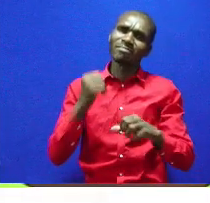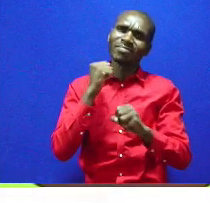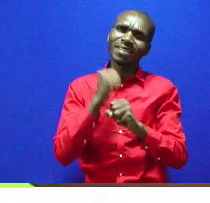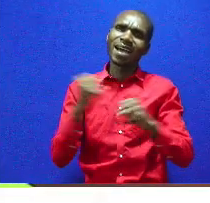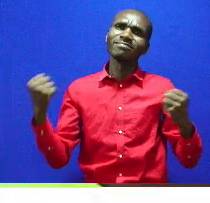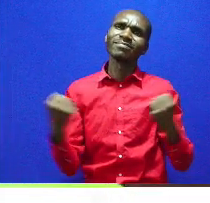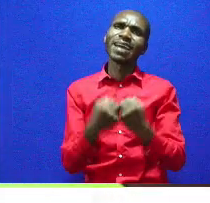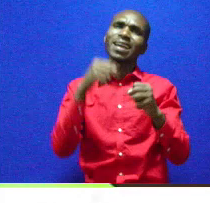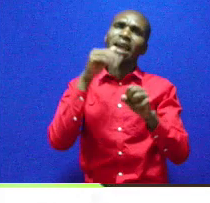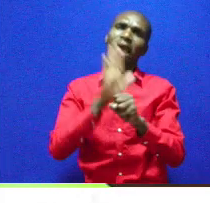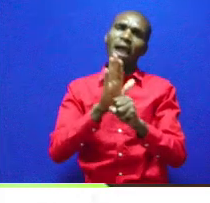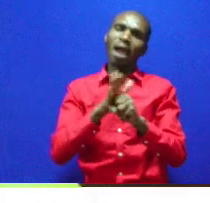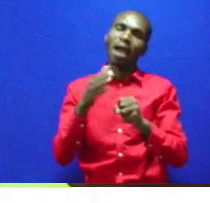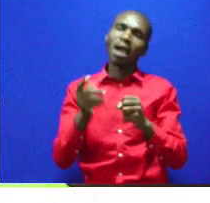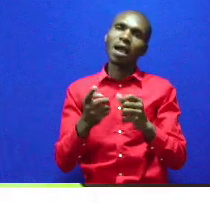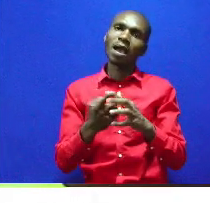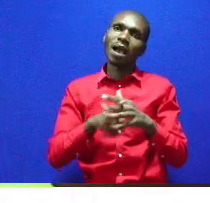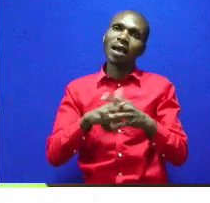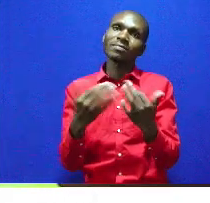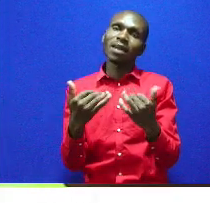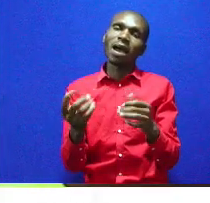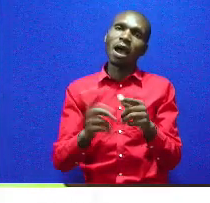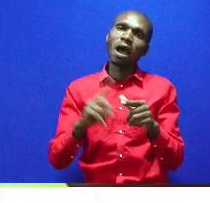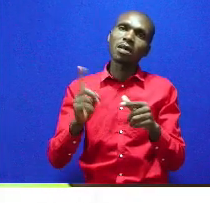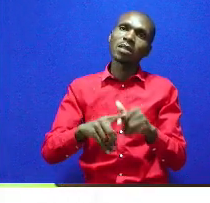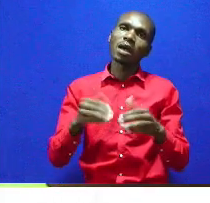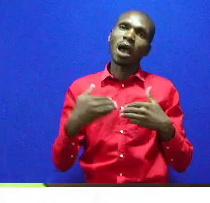jackstent chinyinge sana. Kwanza kwa wabato bekeri noeni.